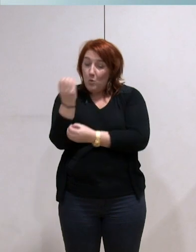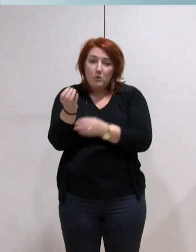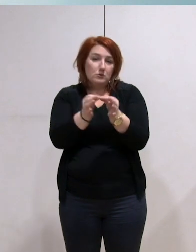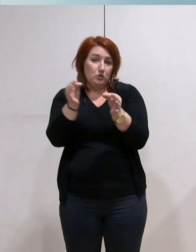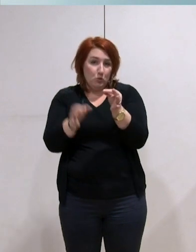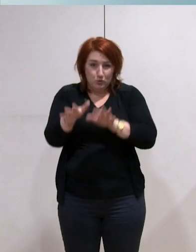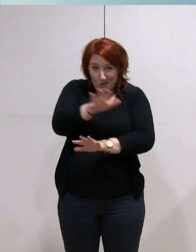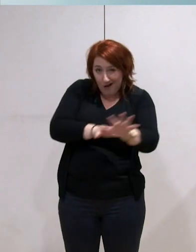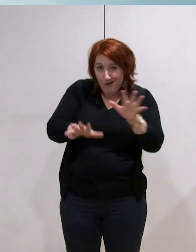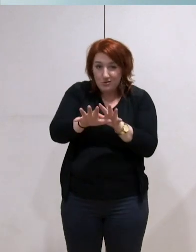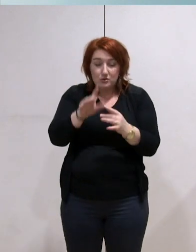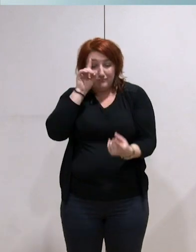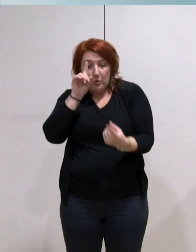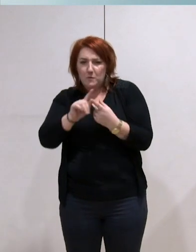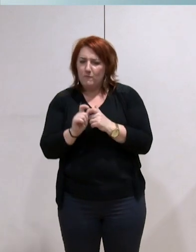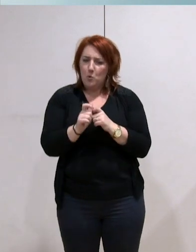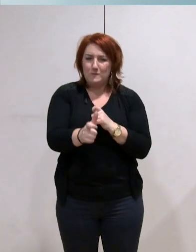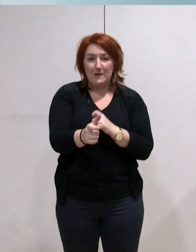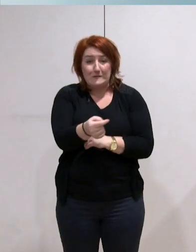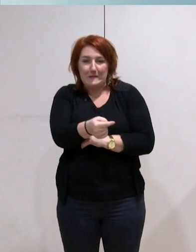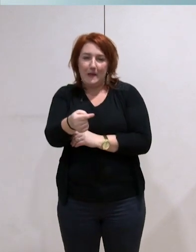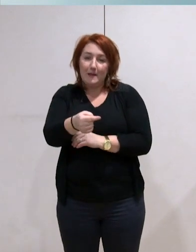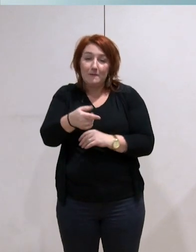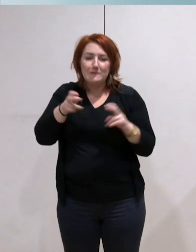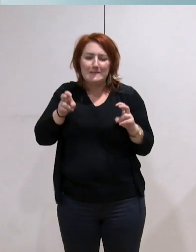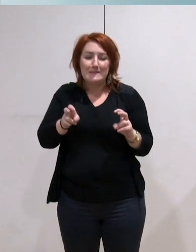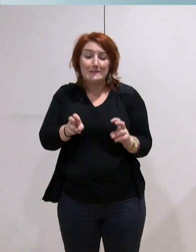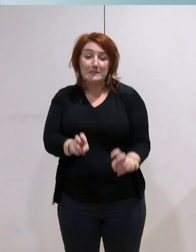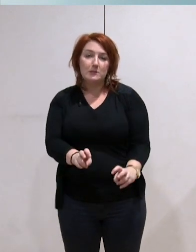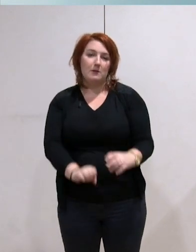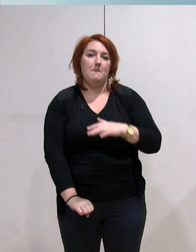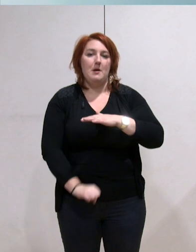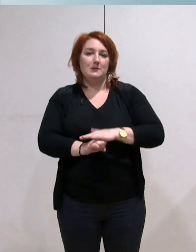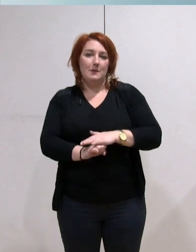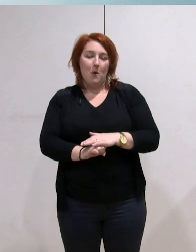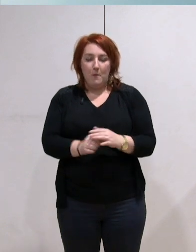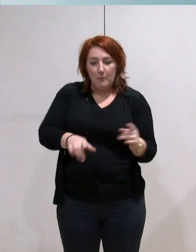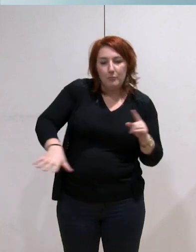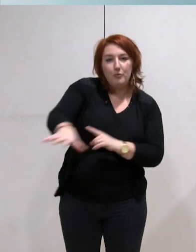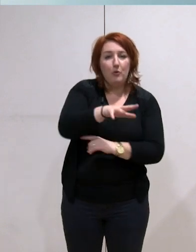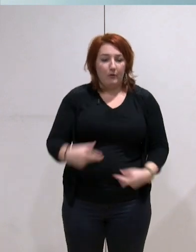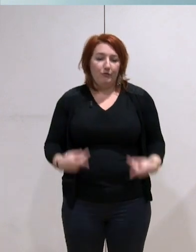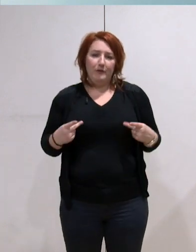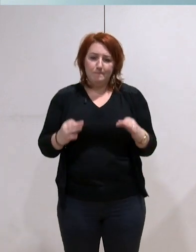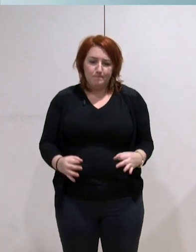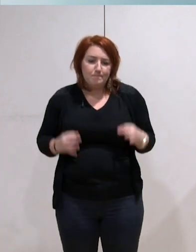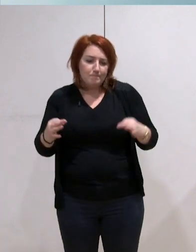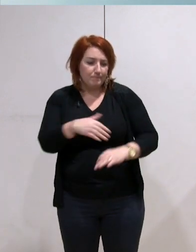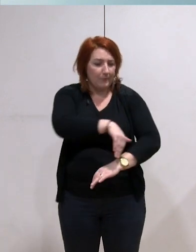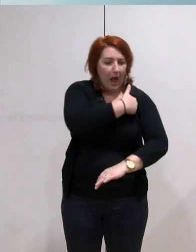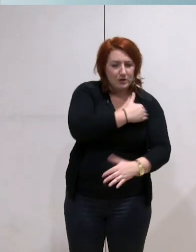solution qui aurait le moins de conséquen négative à la fois sur la vie de tous et qui serait la mieux répartie entre les agents les